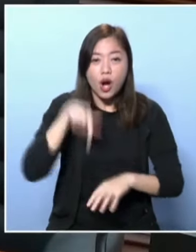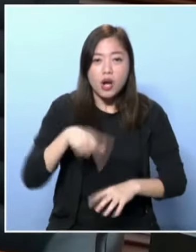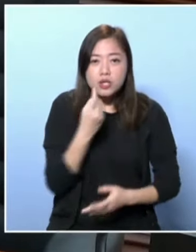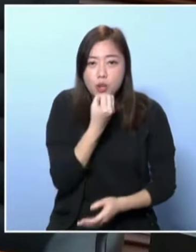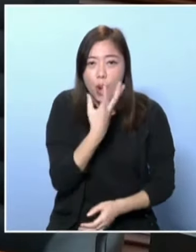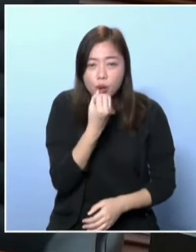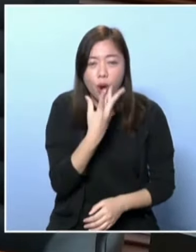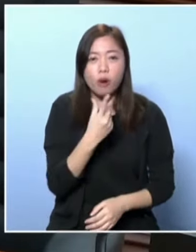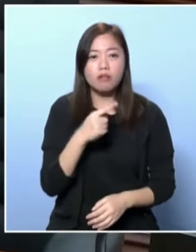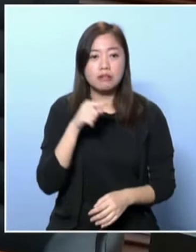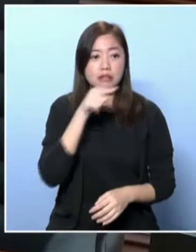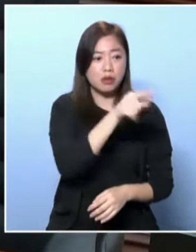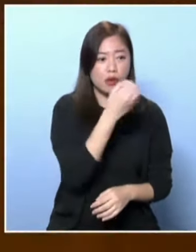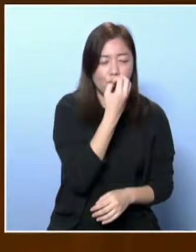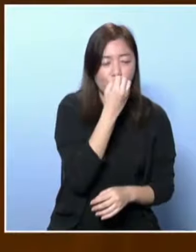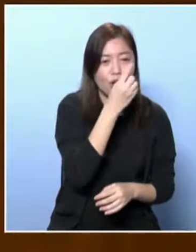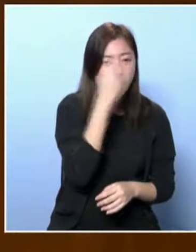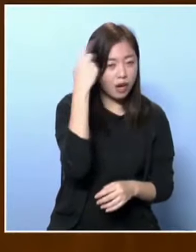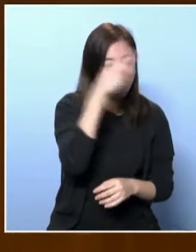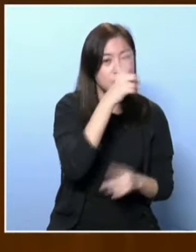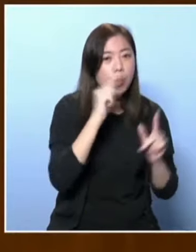香港是否同一個香港？